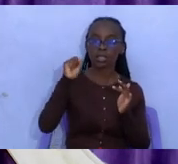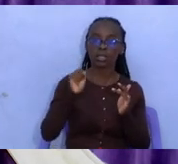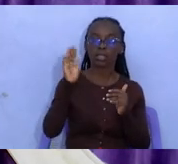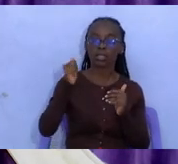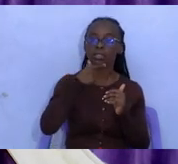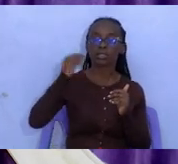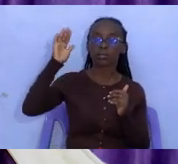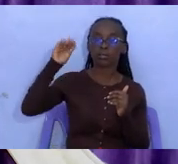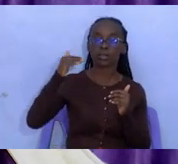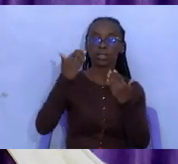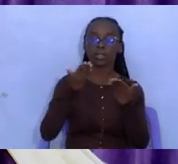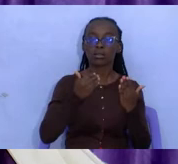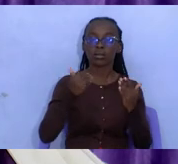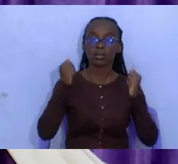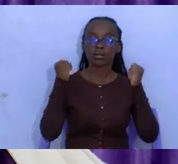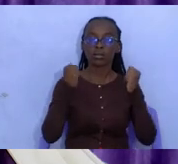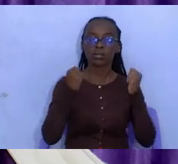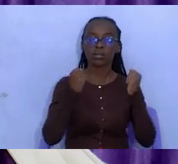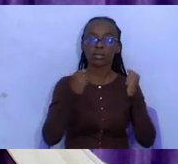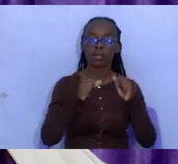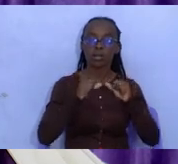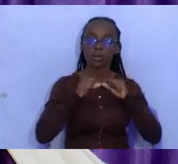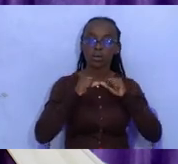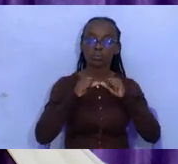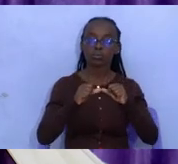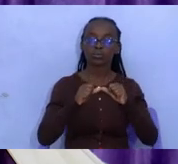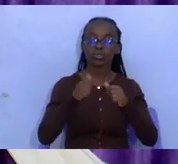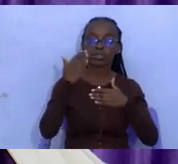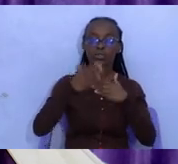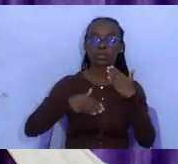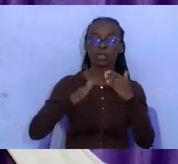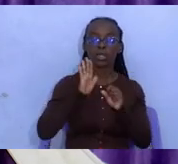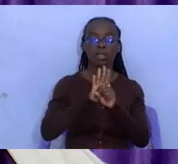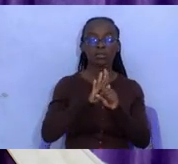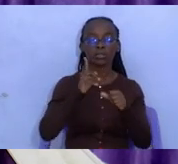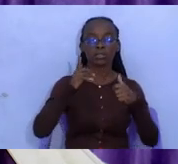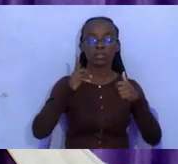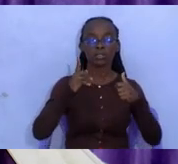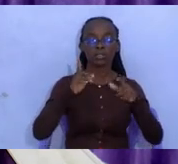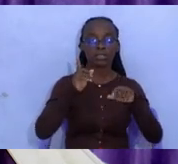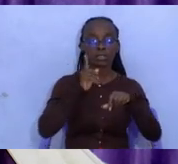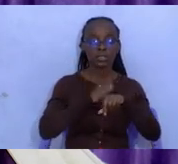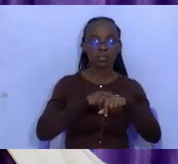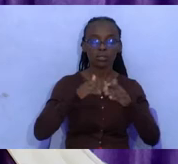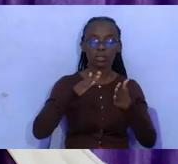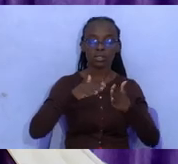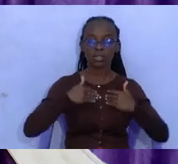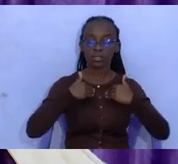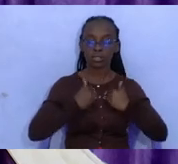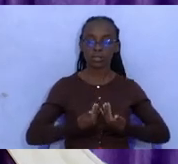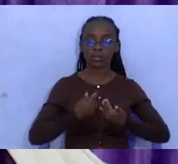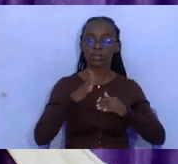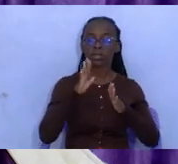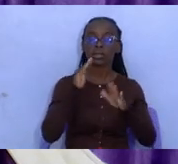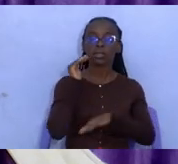ilimpatia nguvu ya kuendelea mbele. Kuna wakati mwingine wakawa wamechoka wakauliza Yesu tutapata nini? Tunakufuata tu kama wale